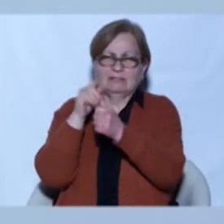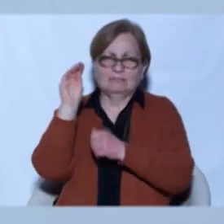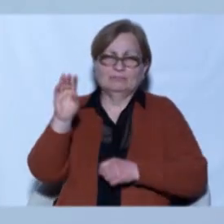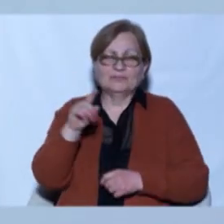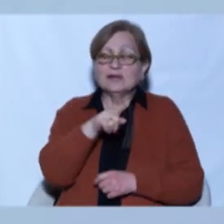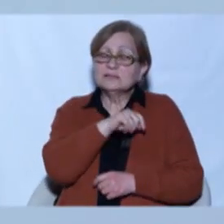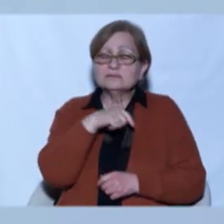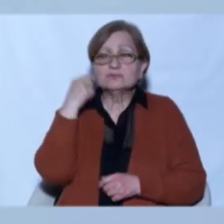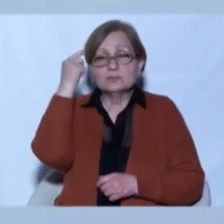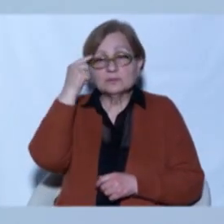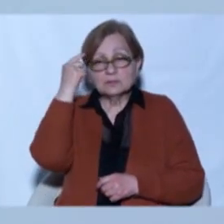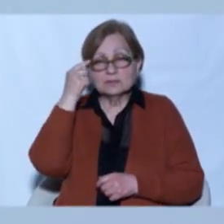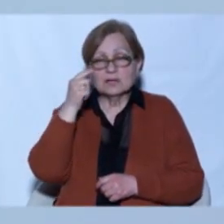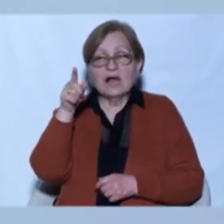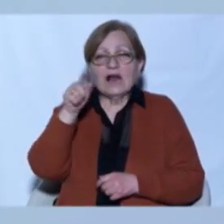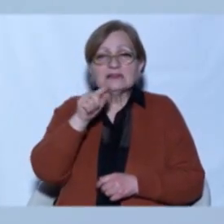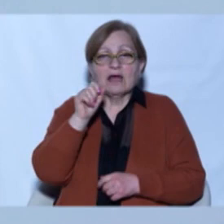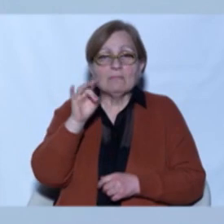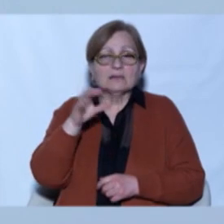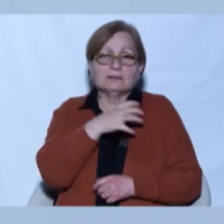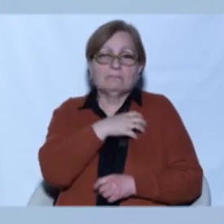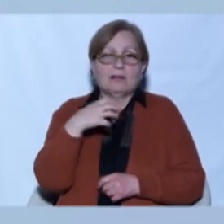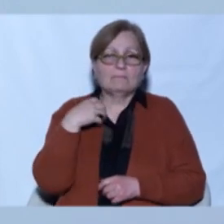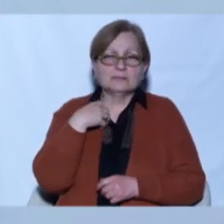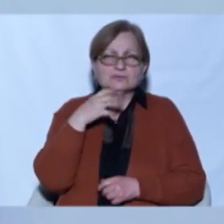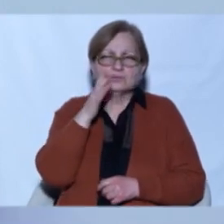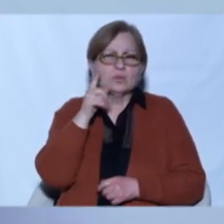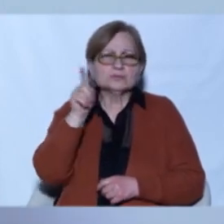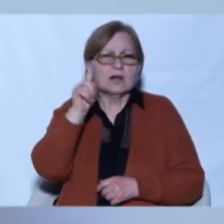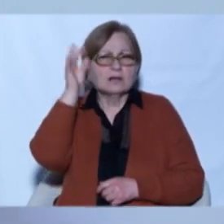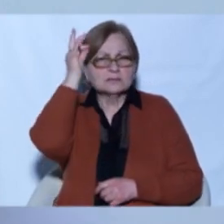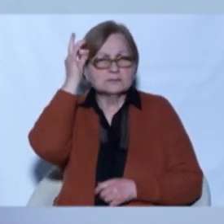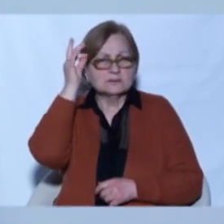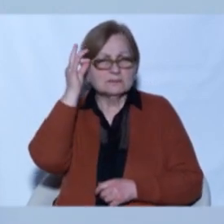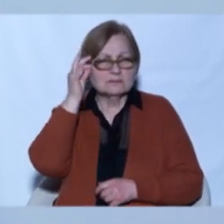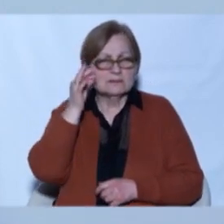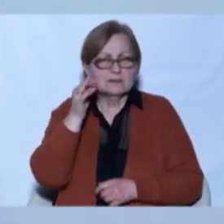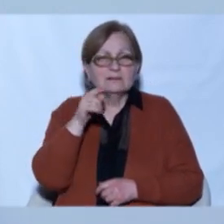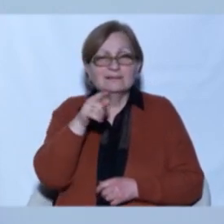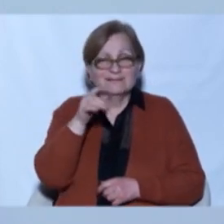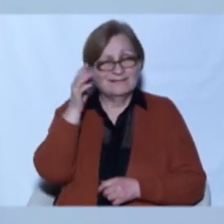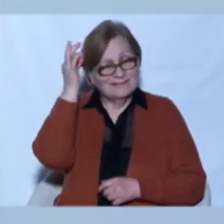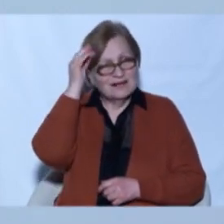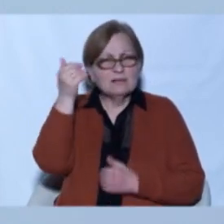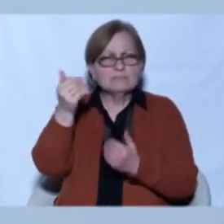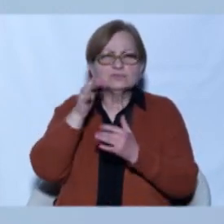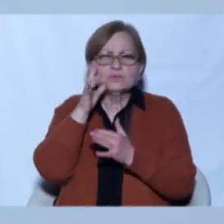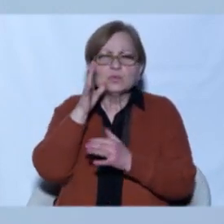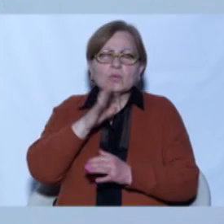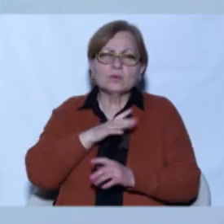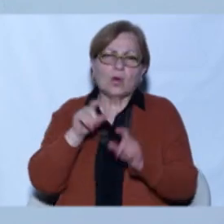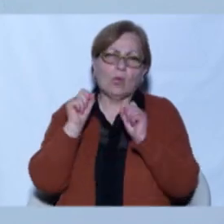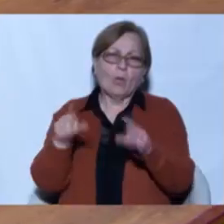შენც, როდესაც იწყებ ფიქრს თამარ მეფეზე, რა გახსენდება. სავარაუდოდ გაიხსენებ ოქროს ხანას,